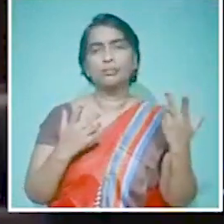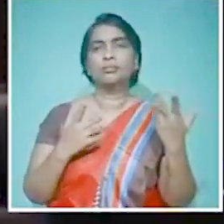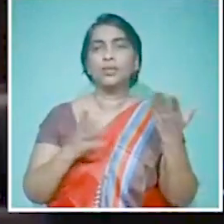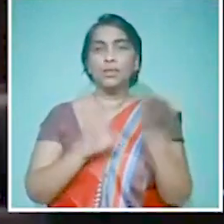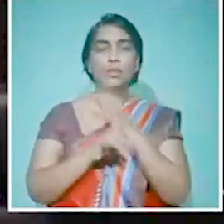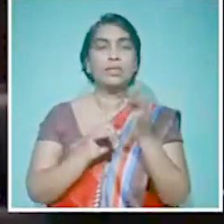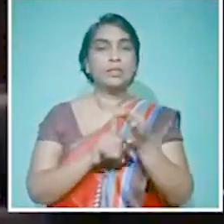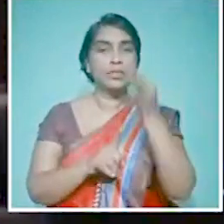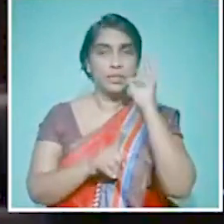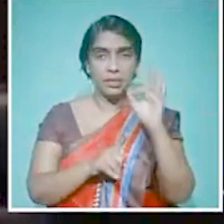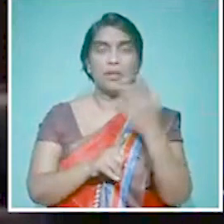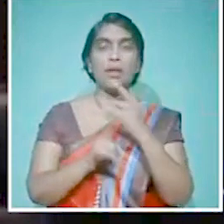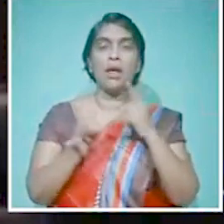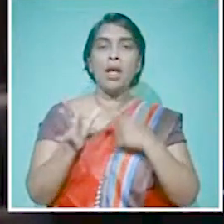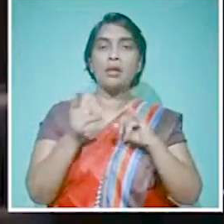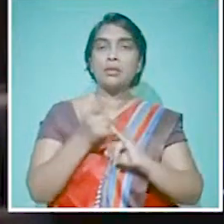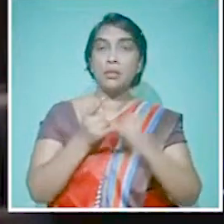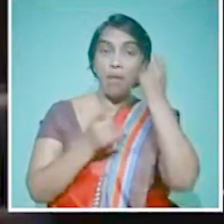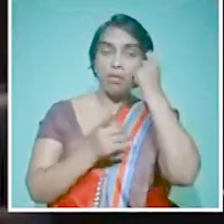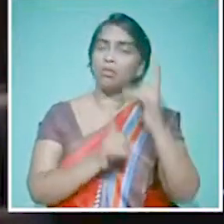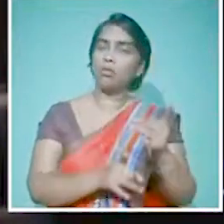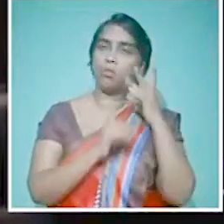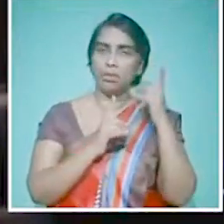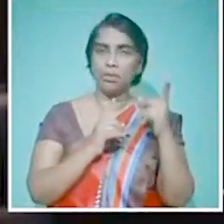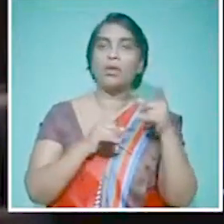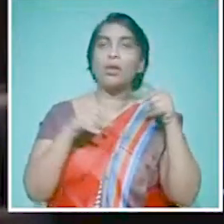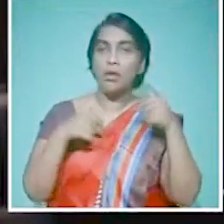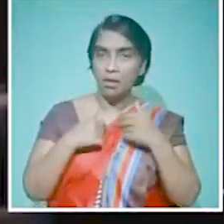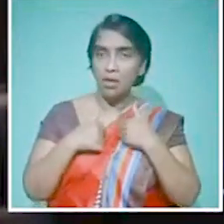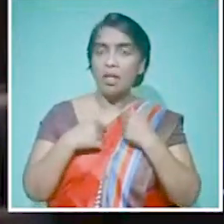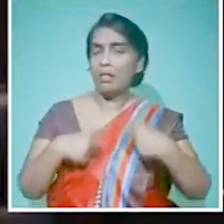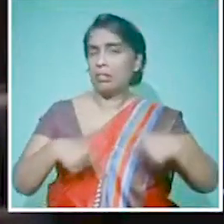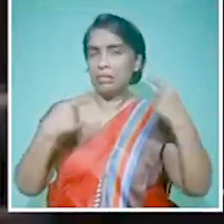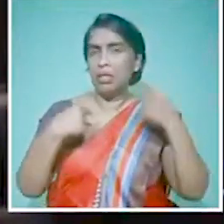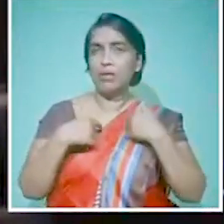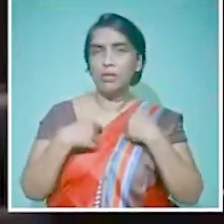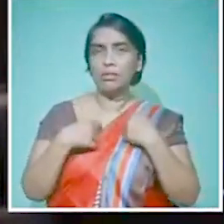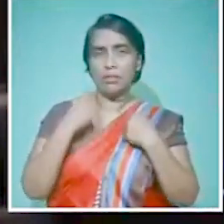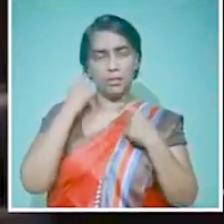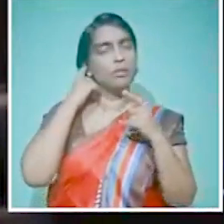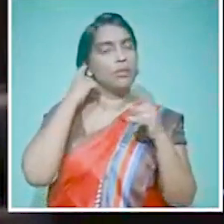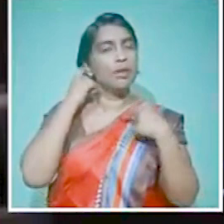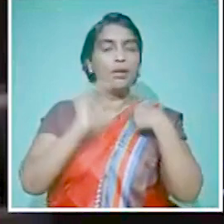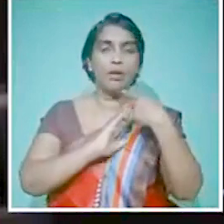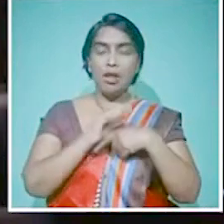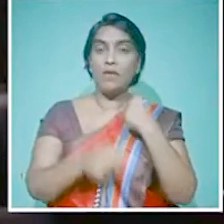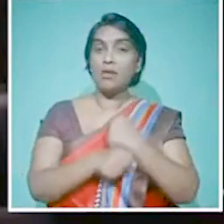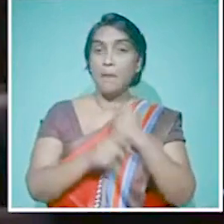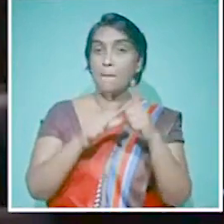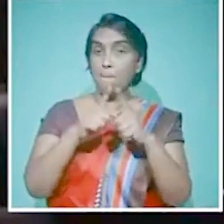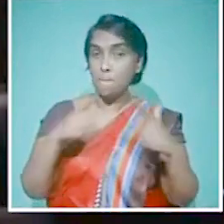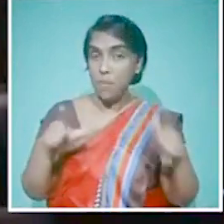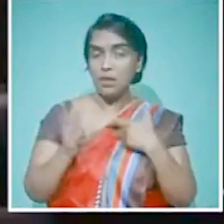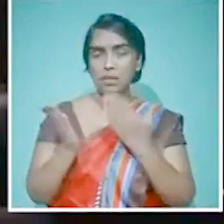හිටපු ජනාධිපතිතුමා ගත්තේ අලිසබ්‍රි ඇමතුමාගේ මතය. ඒ කියන්නේ දැන් අපේ තර්කයේ වුණේ එකක් මේ රටේ රාජභාෂාවලින්